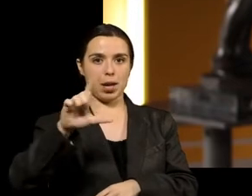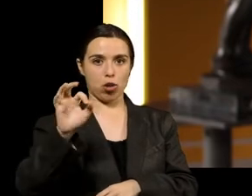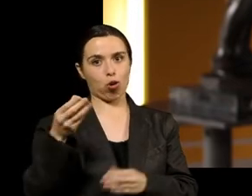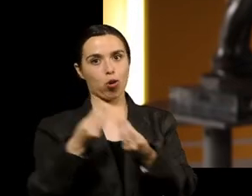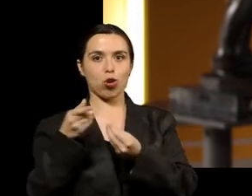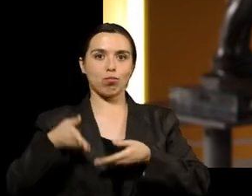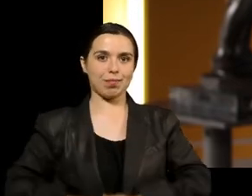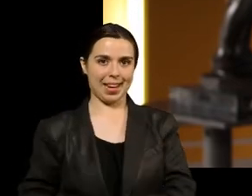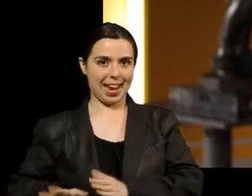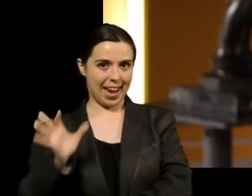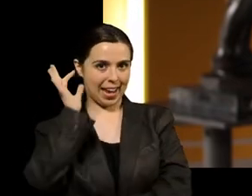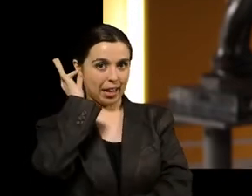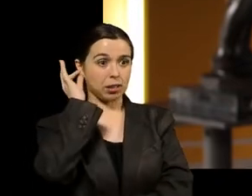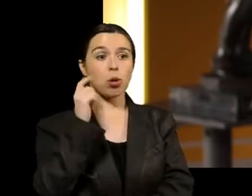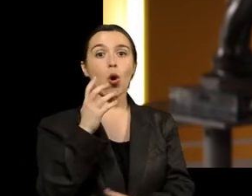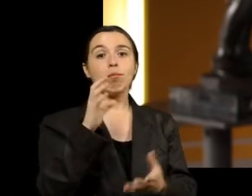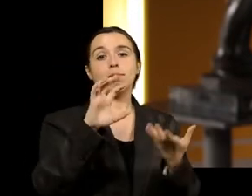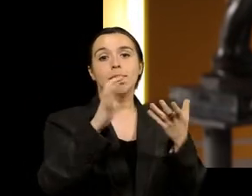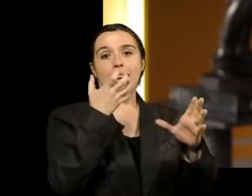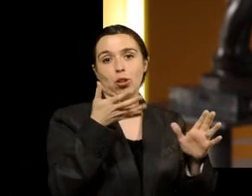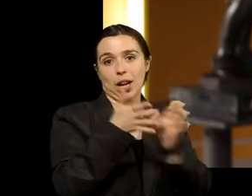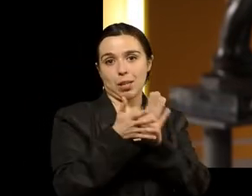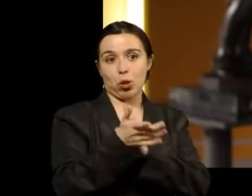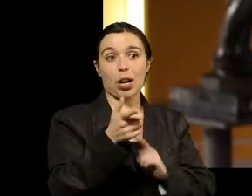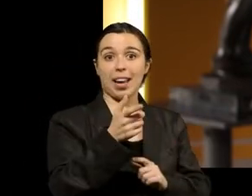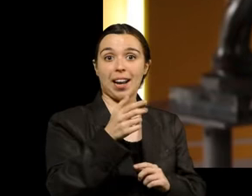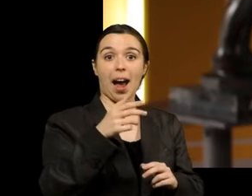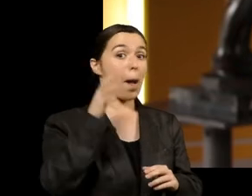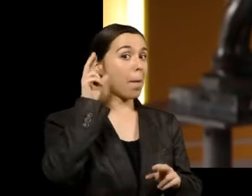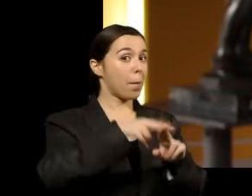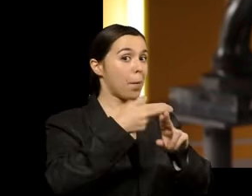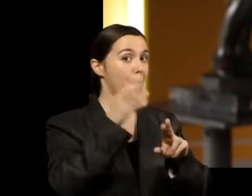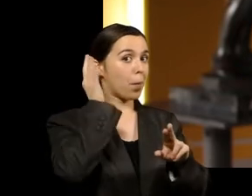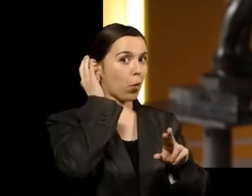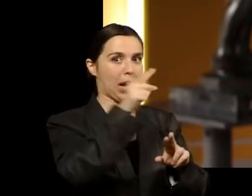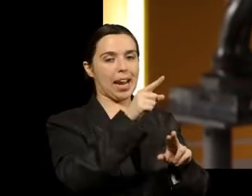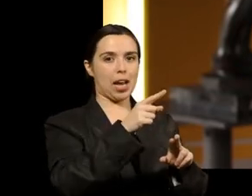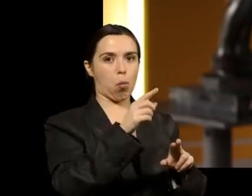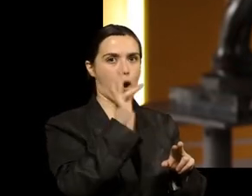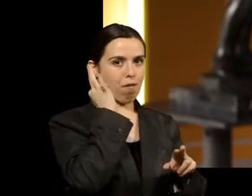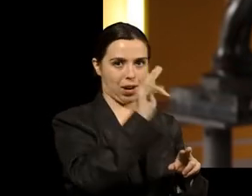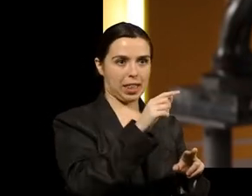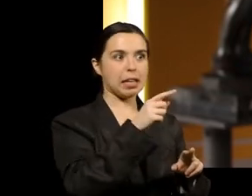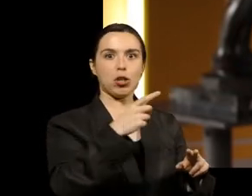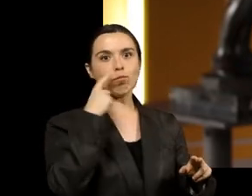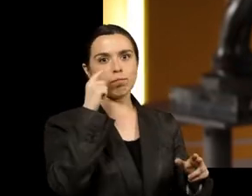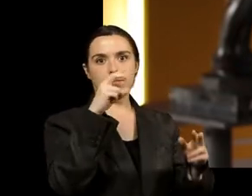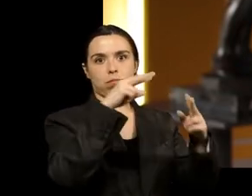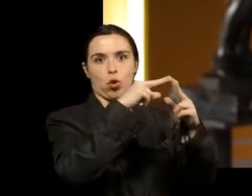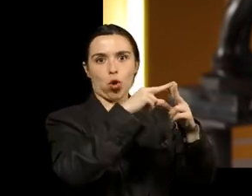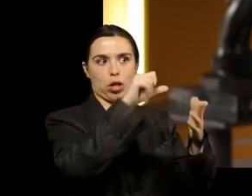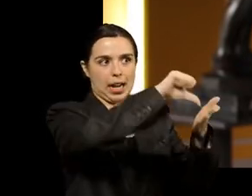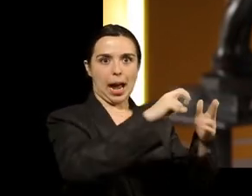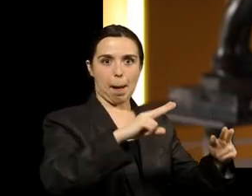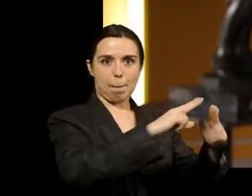anècdota, explicar que moltes vegades la Totot, d'origen francès, de fet, Totot i Manolo es van conèixer a París, els preguntava pel francès